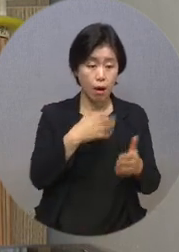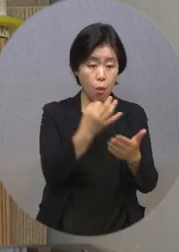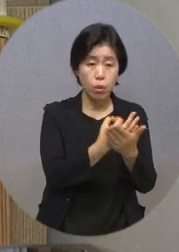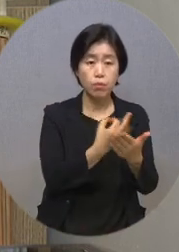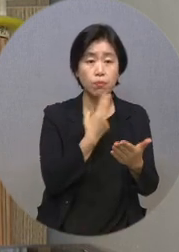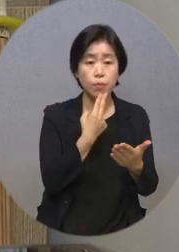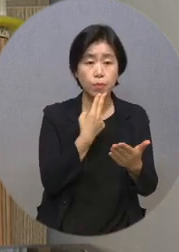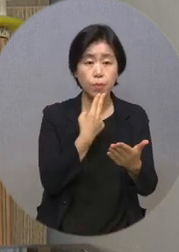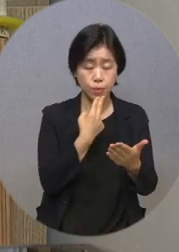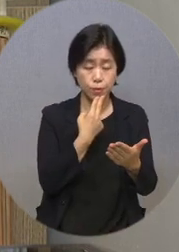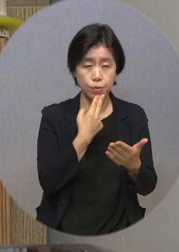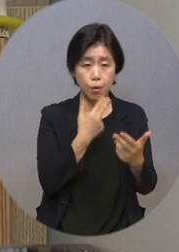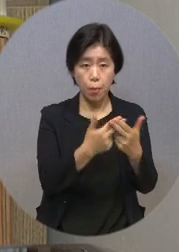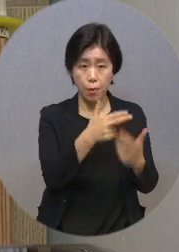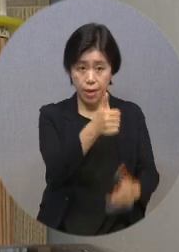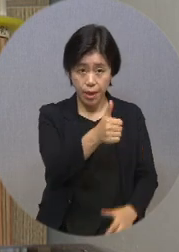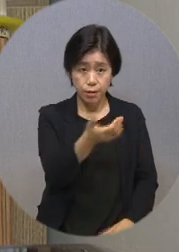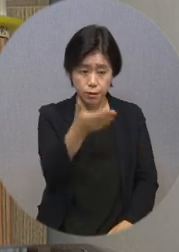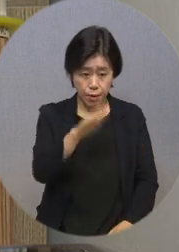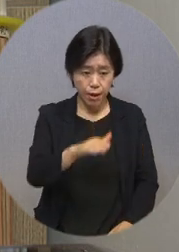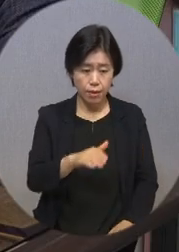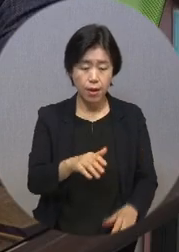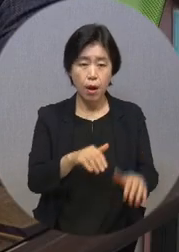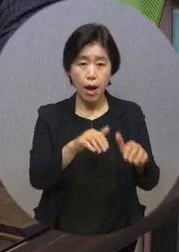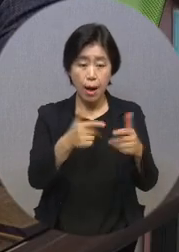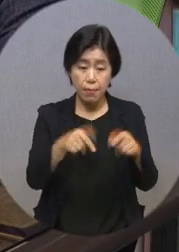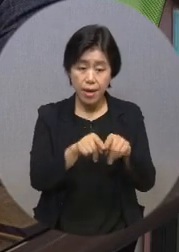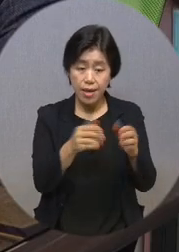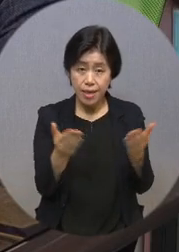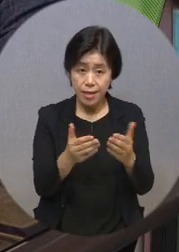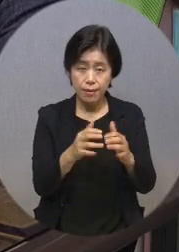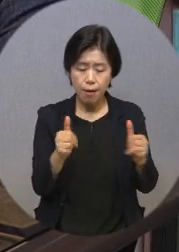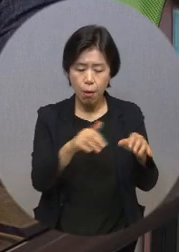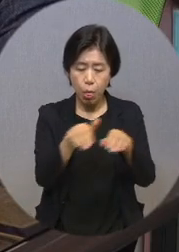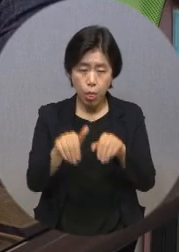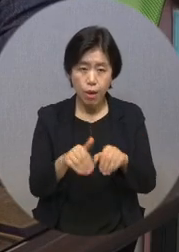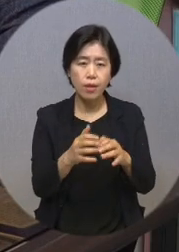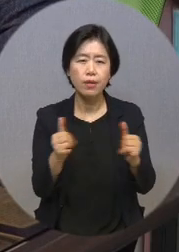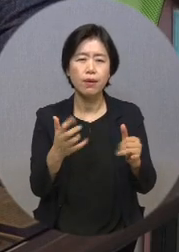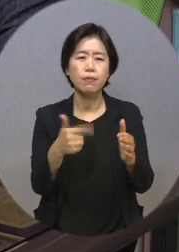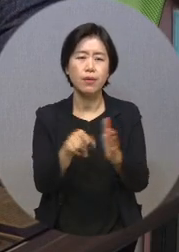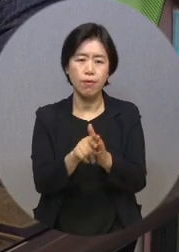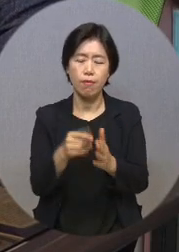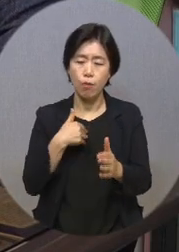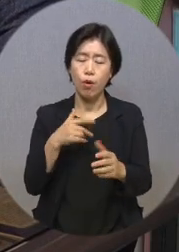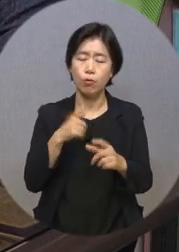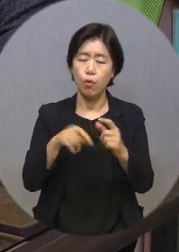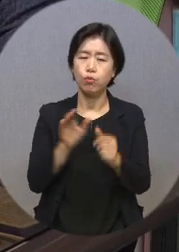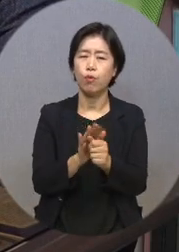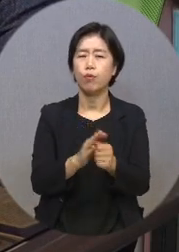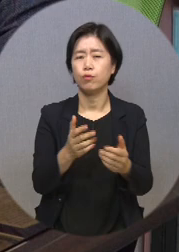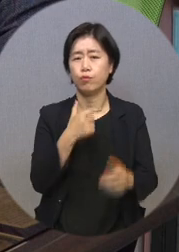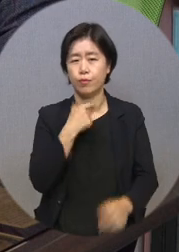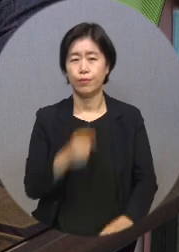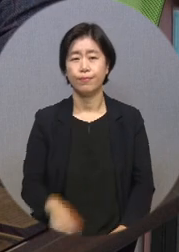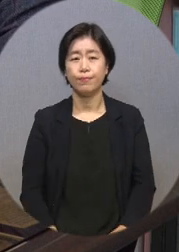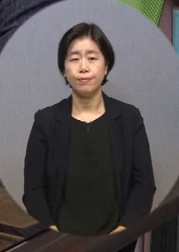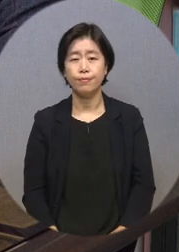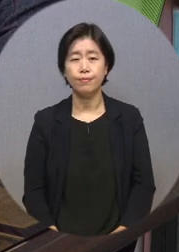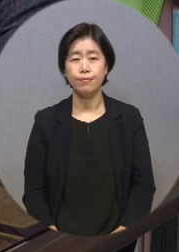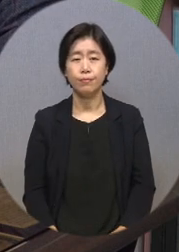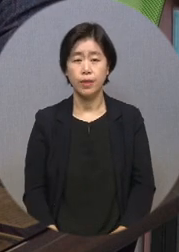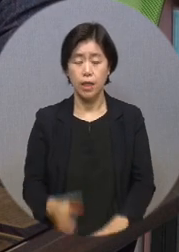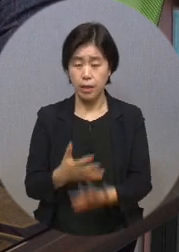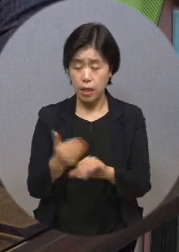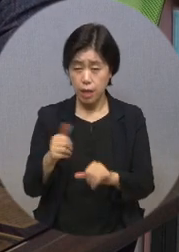열심히 뛰게 한 그런 원동력이 되지 않았나 싶습니다. 남의 아픔을 결코 저는 뭐 지나쳐본 적이 없다고 생각을 합니다.